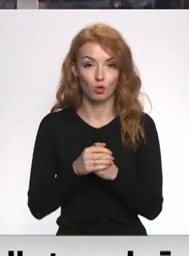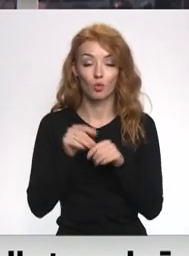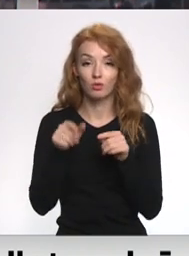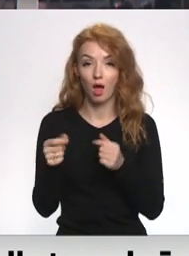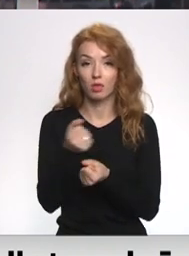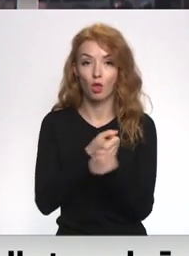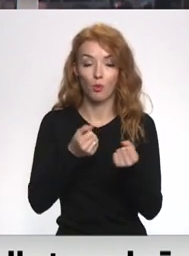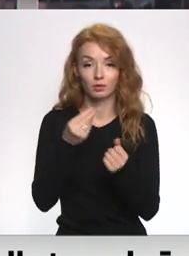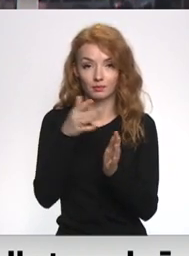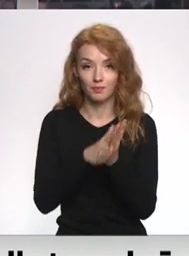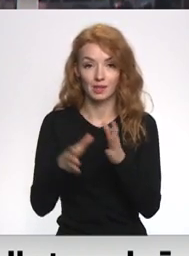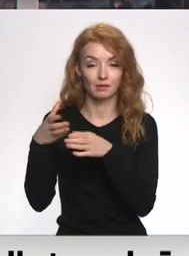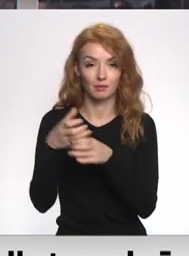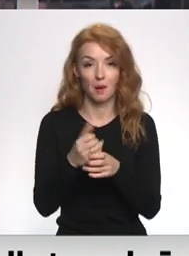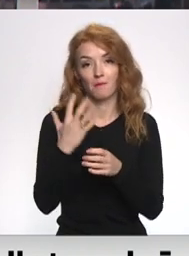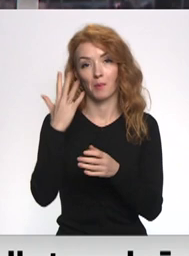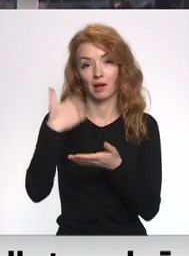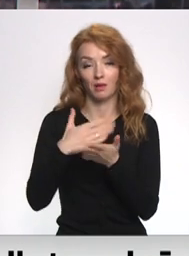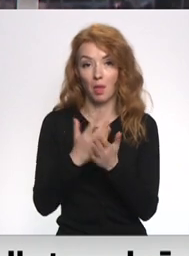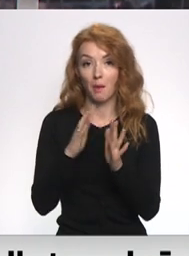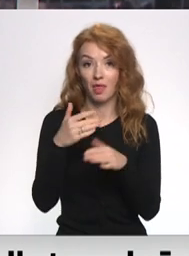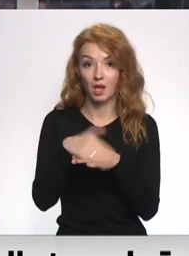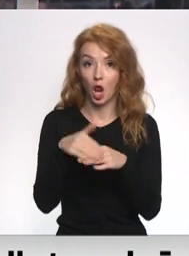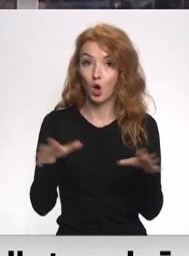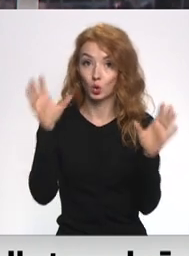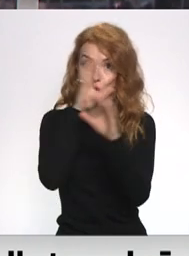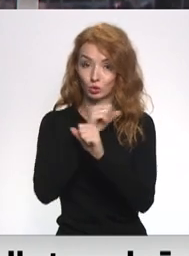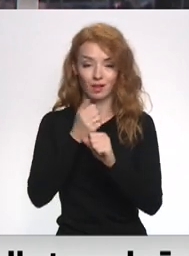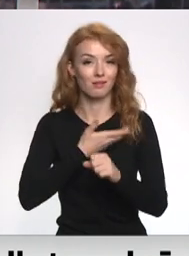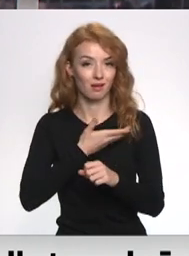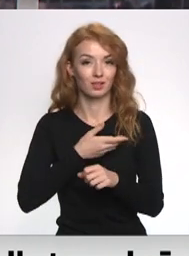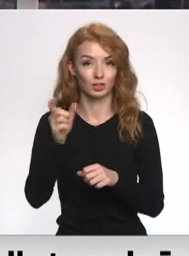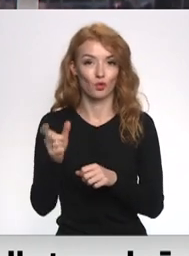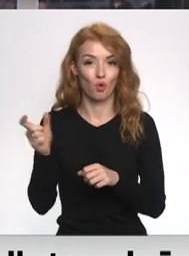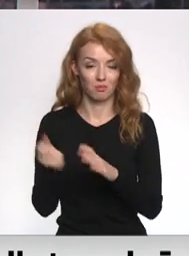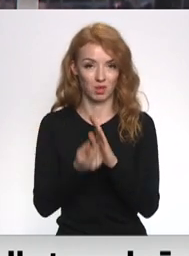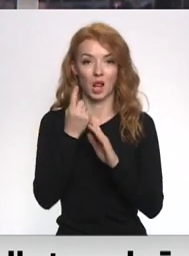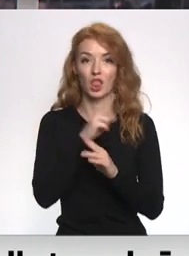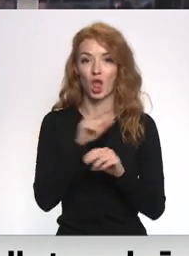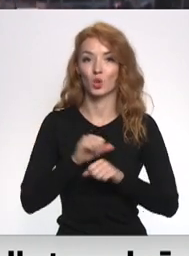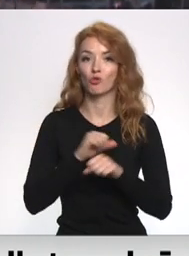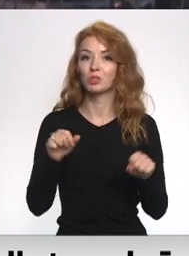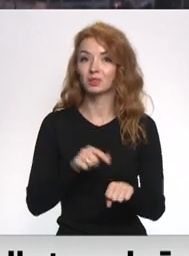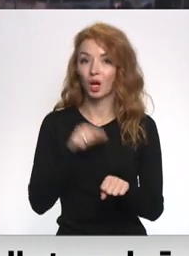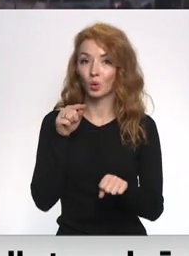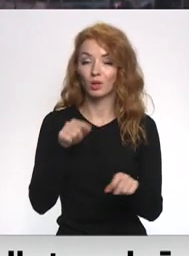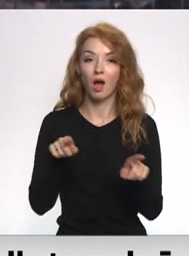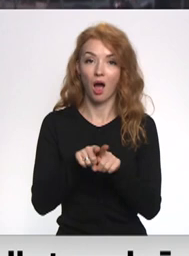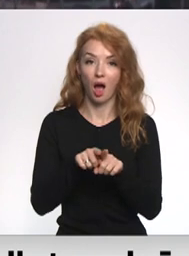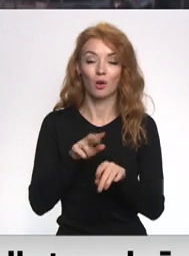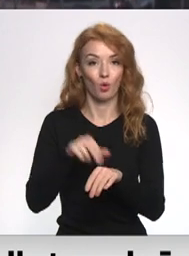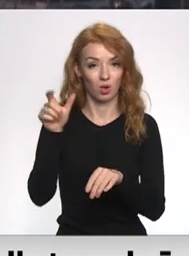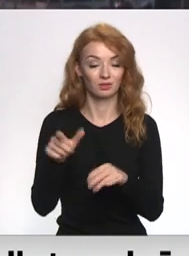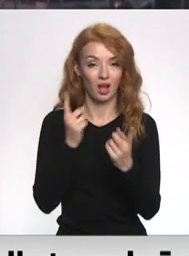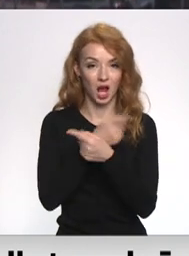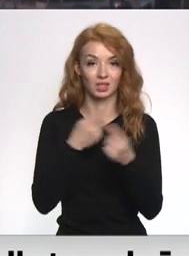tēriņus apgaismojumam samazināt par piekdaļu. Taču ielām kļūstot tumšām, iedzīvotājiem pieaug nedrošības sajūta. Un arī sabiedriskās kārtības sarga